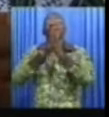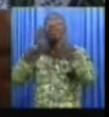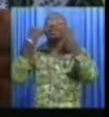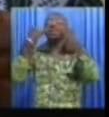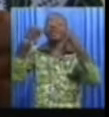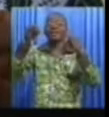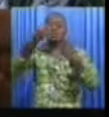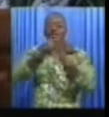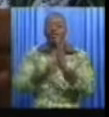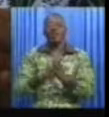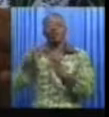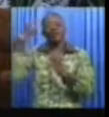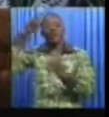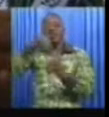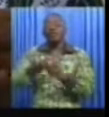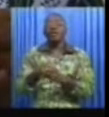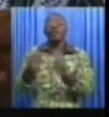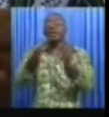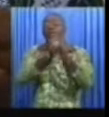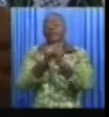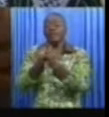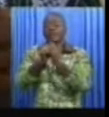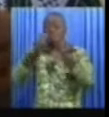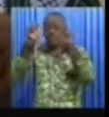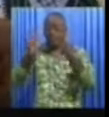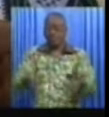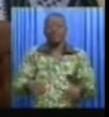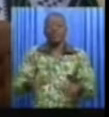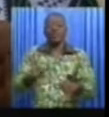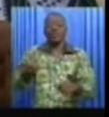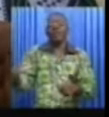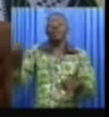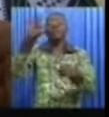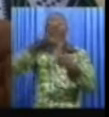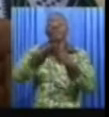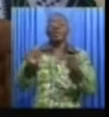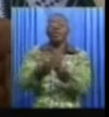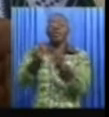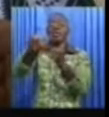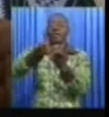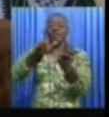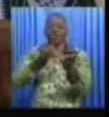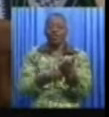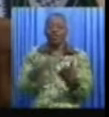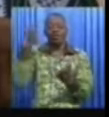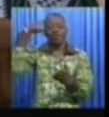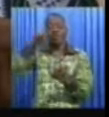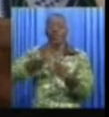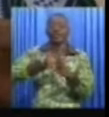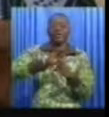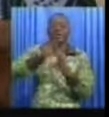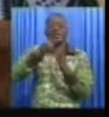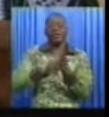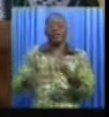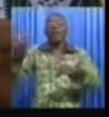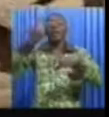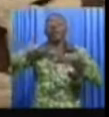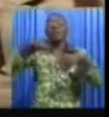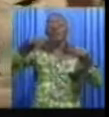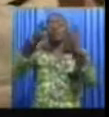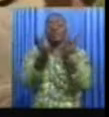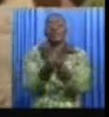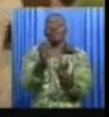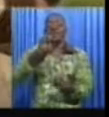d'information suite à ce que l'Assemblée a pu donc voter comme loi concernant donc le fonctionnement et la mise en place du